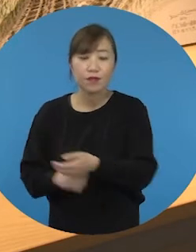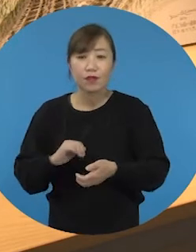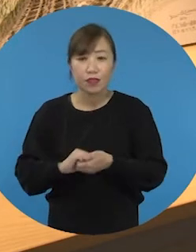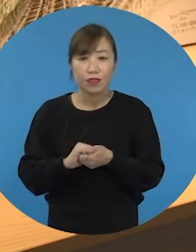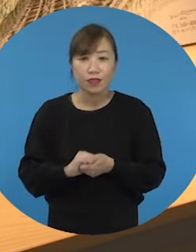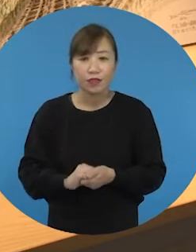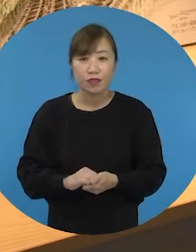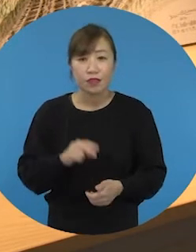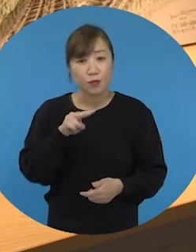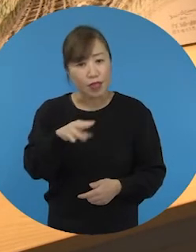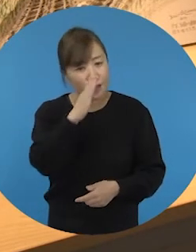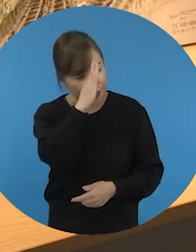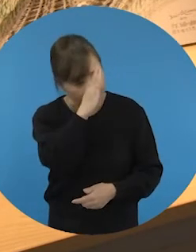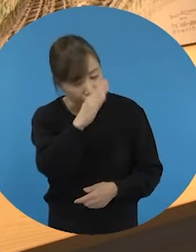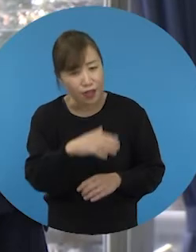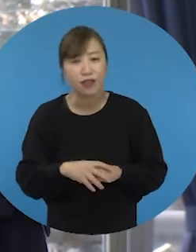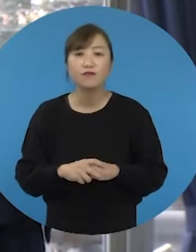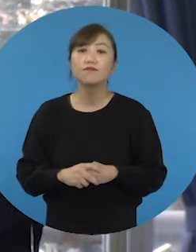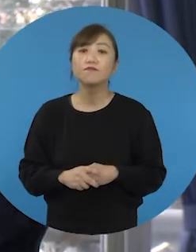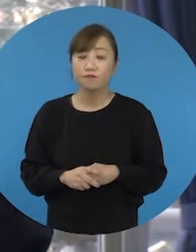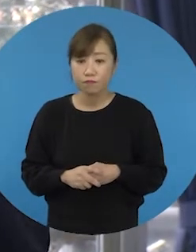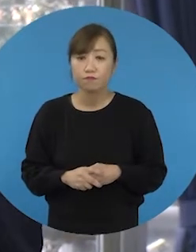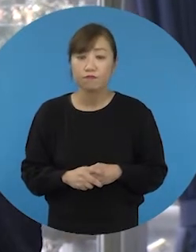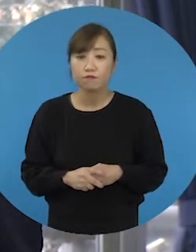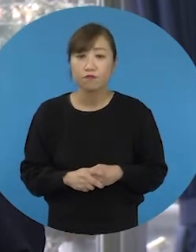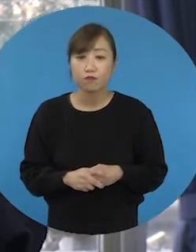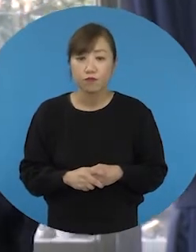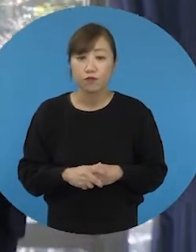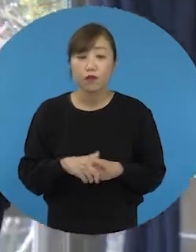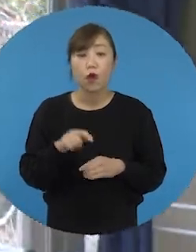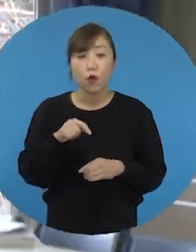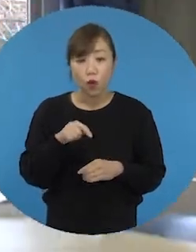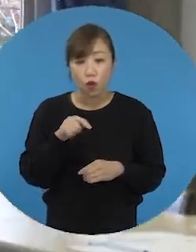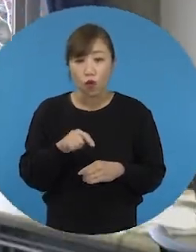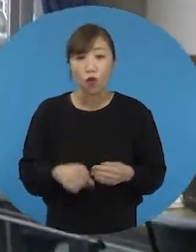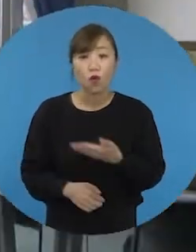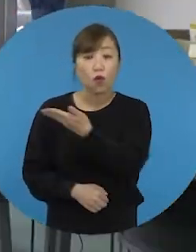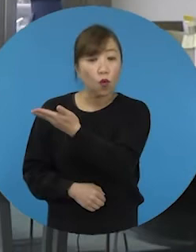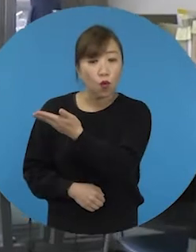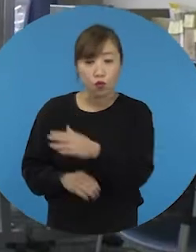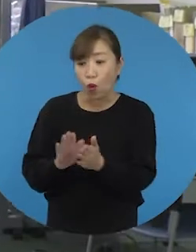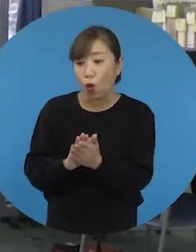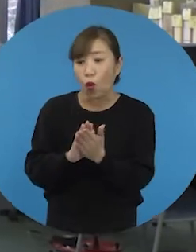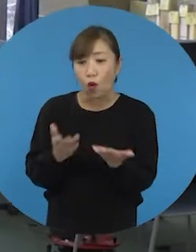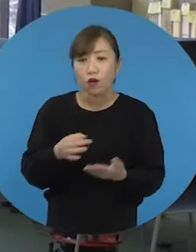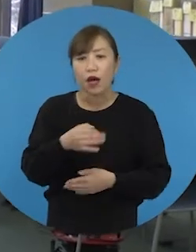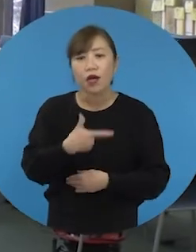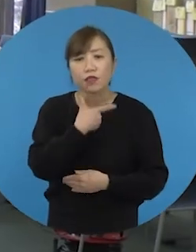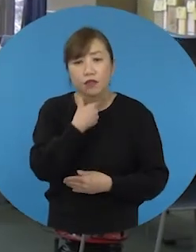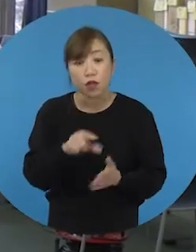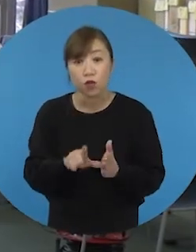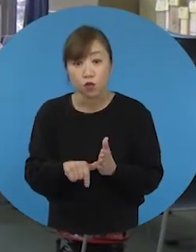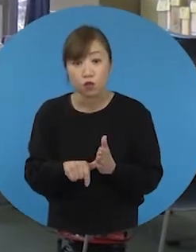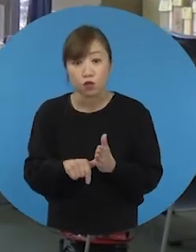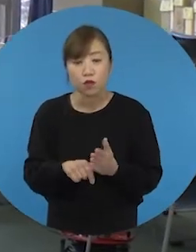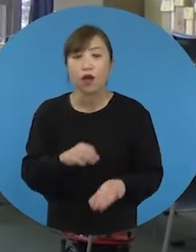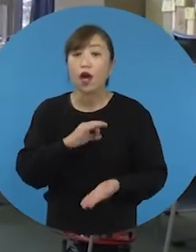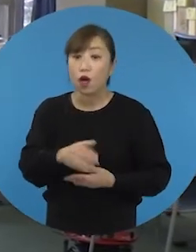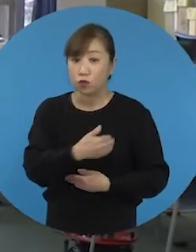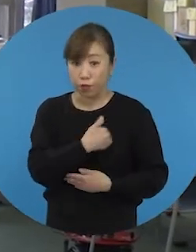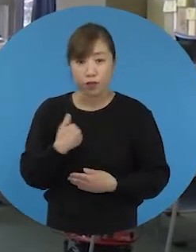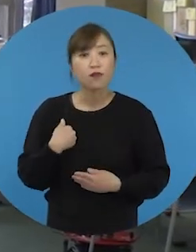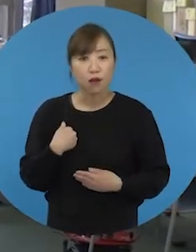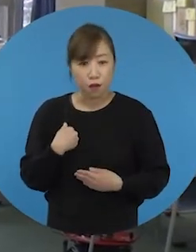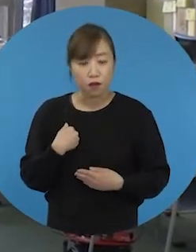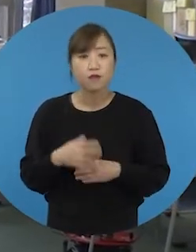に来ていただければと思っております。 はい、こちらの新府中志士を、はい、 購入したいって方がいたら買うことっていう